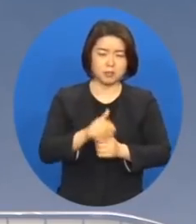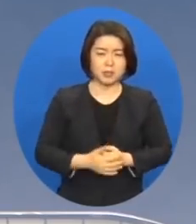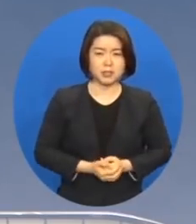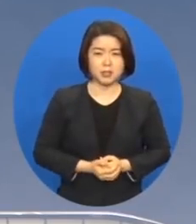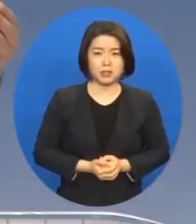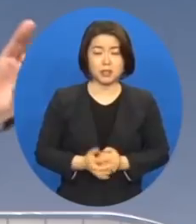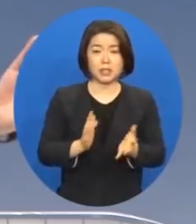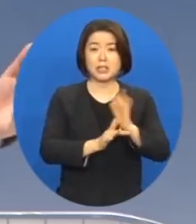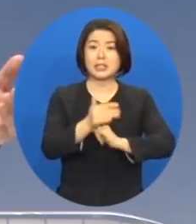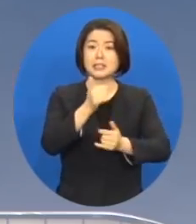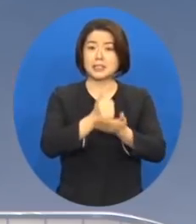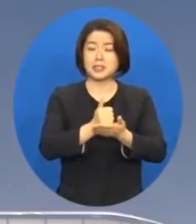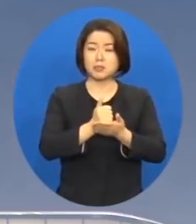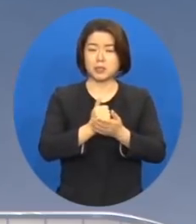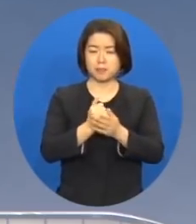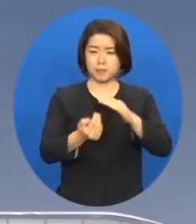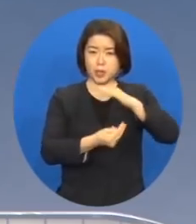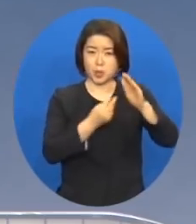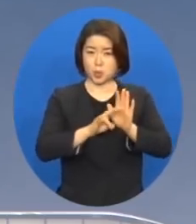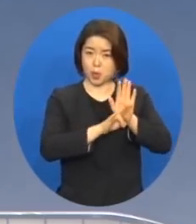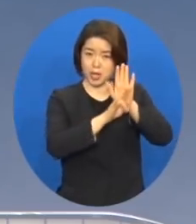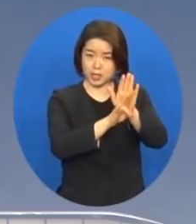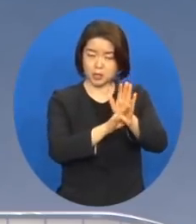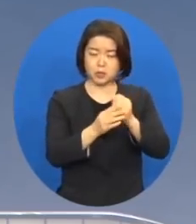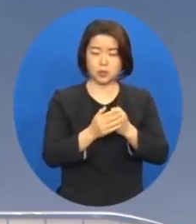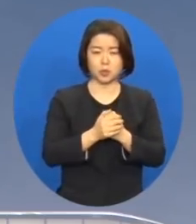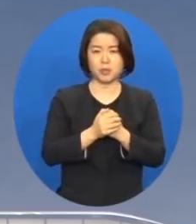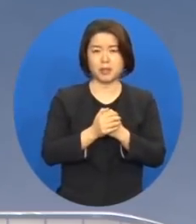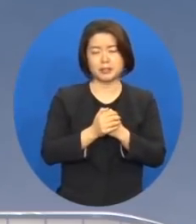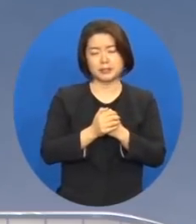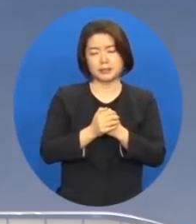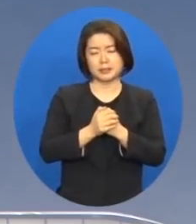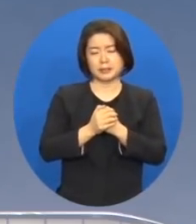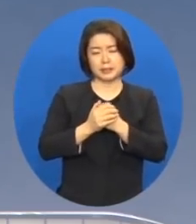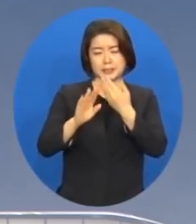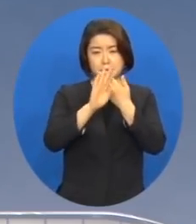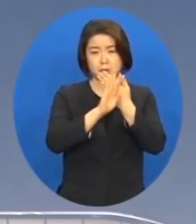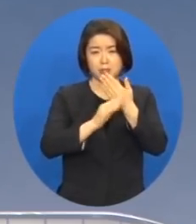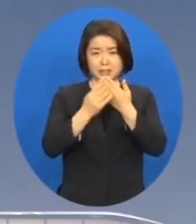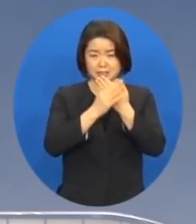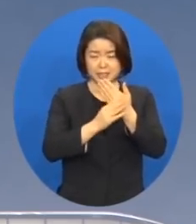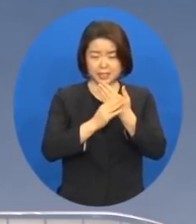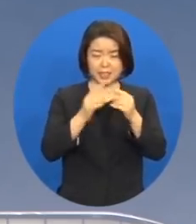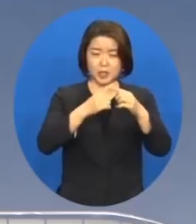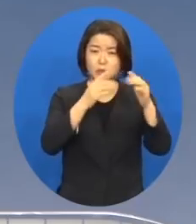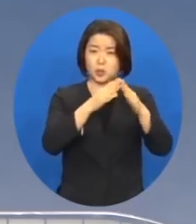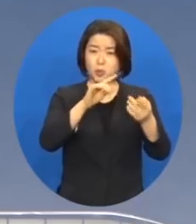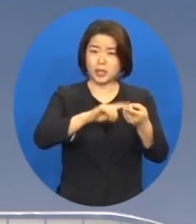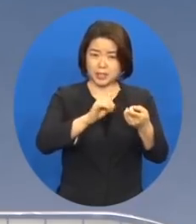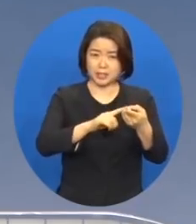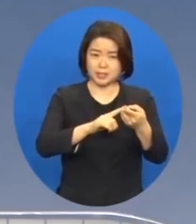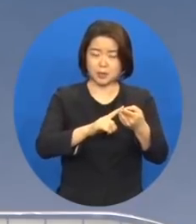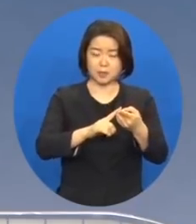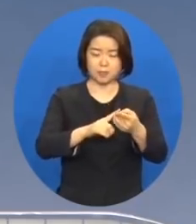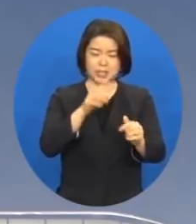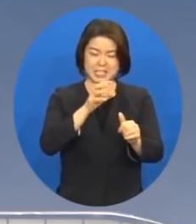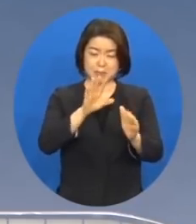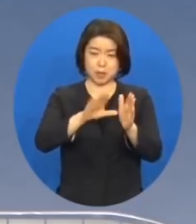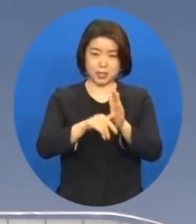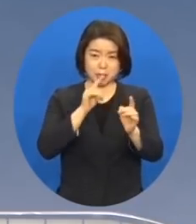예수님께서 요한계시록에서 4대 교회에 대하여 책망하실 때 이런 말씀을 하셨습니다. 내가